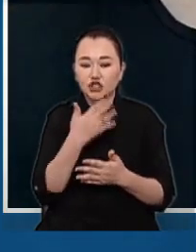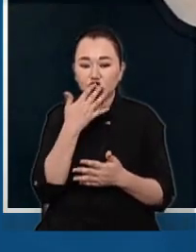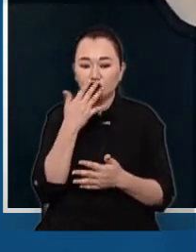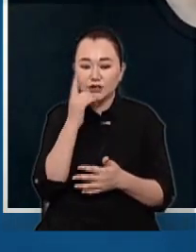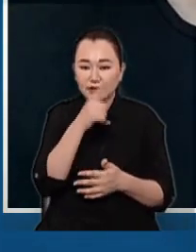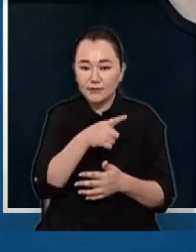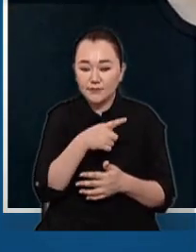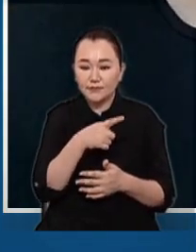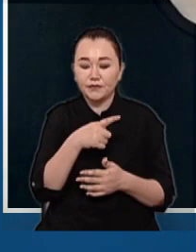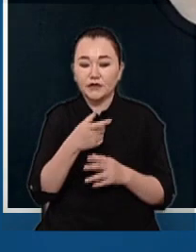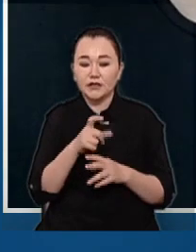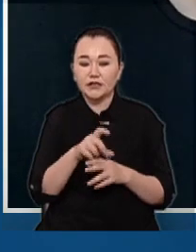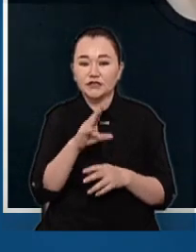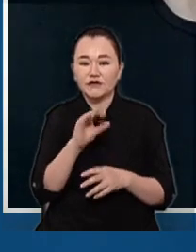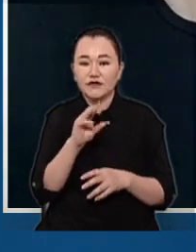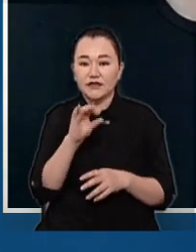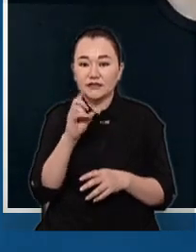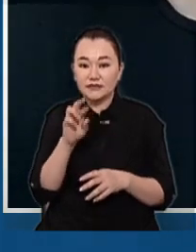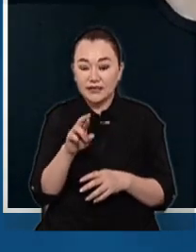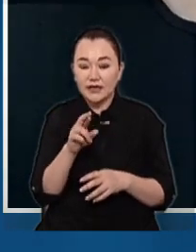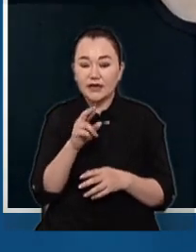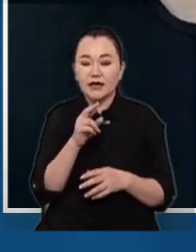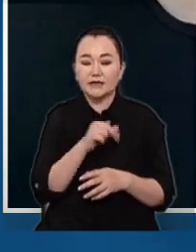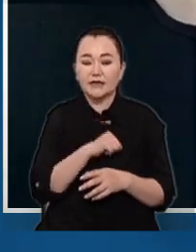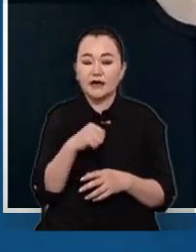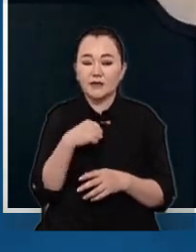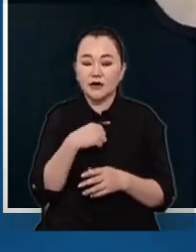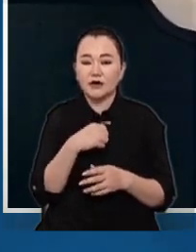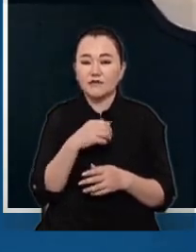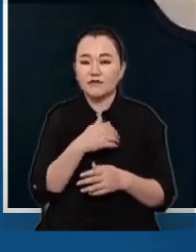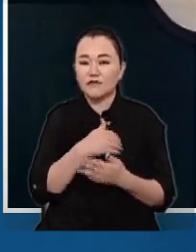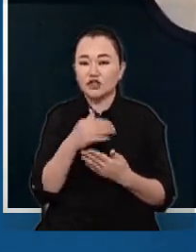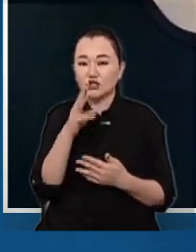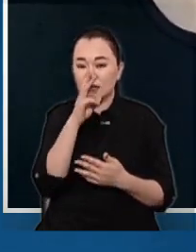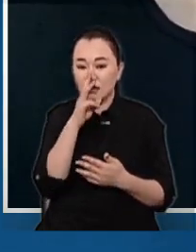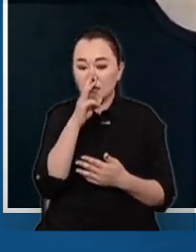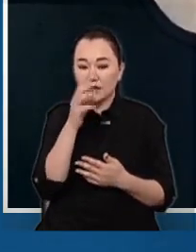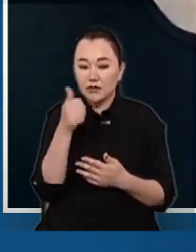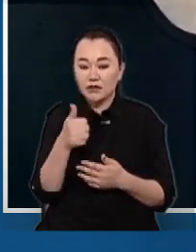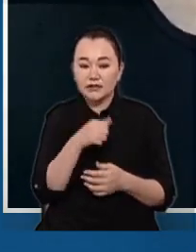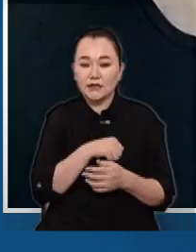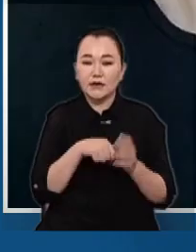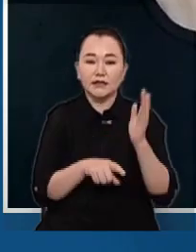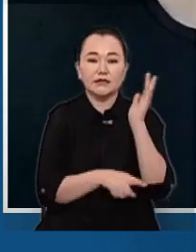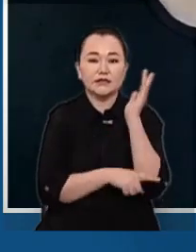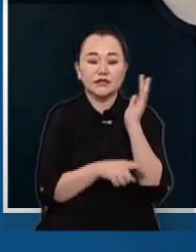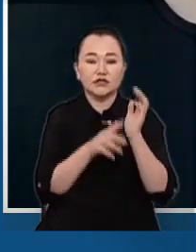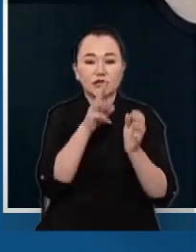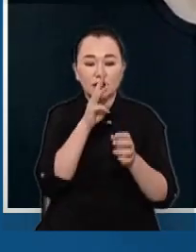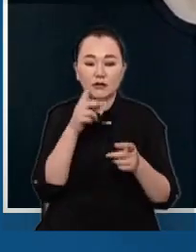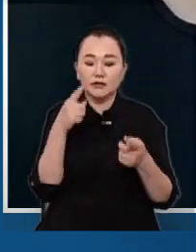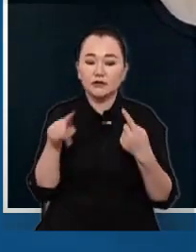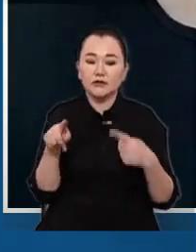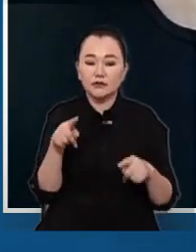алатын болсаңыз, сол Швецияда ең жоғарғы жалақы мен ең төменгі жалақының